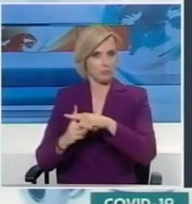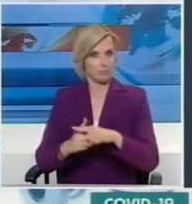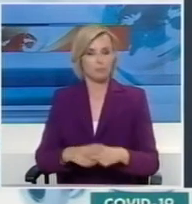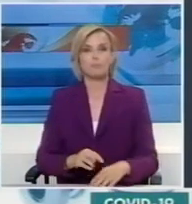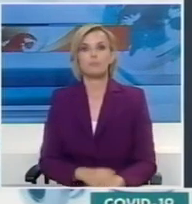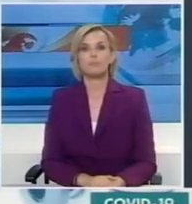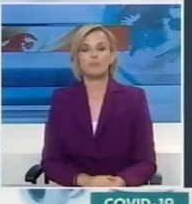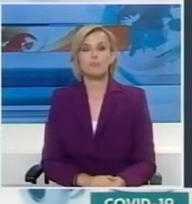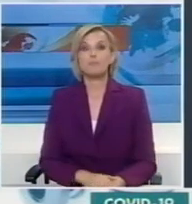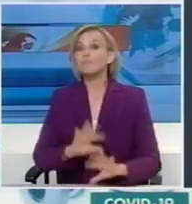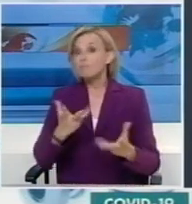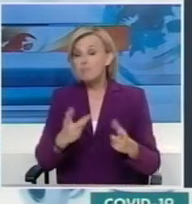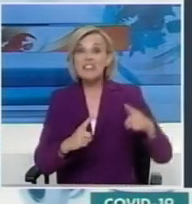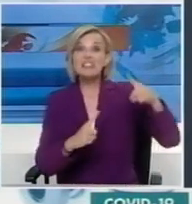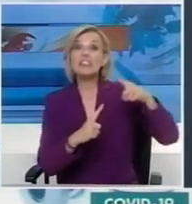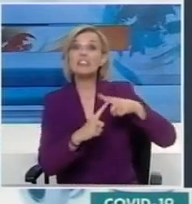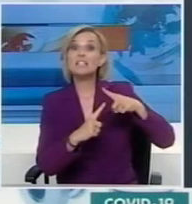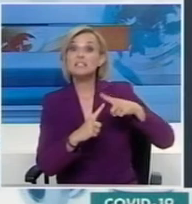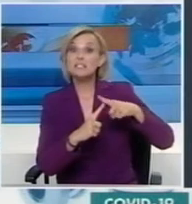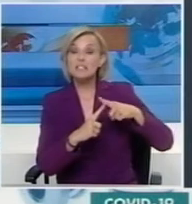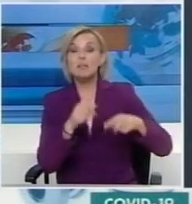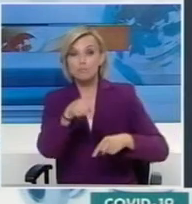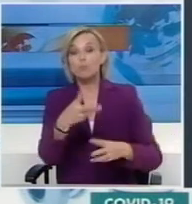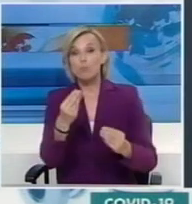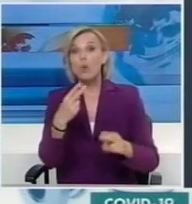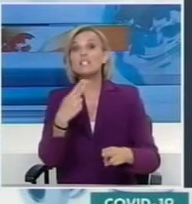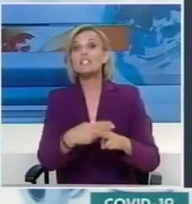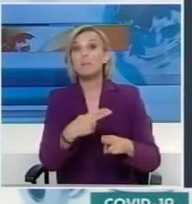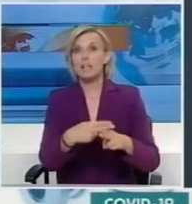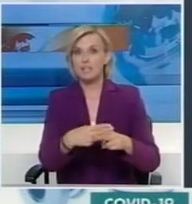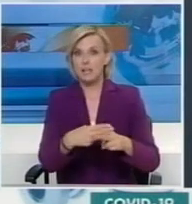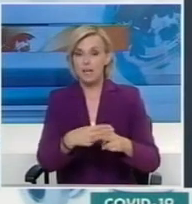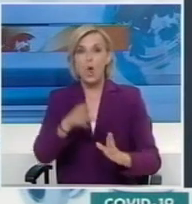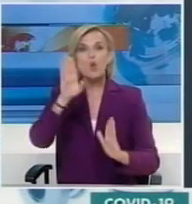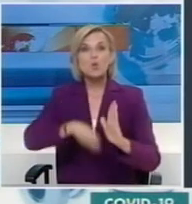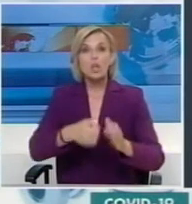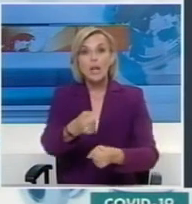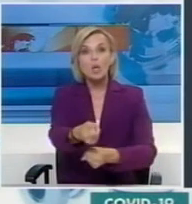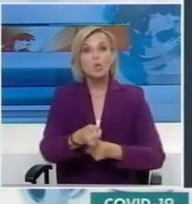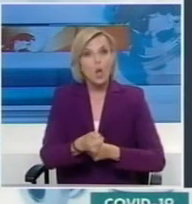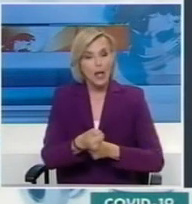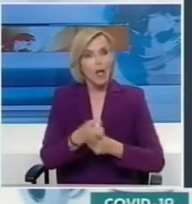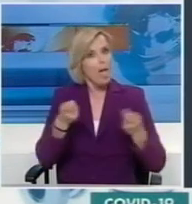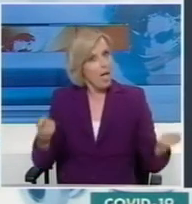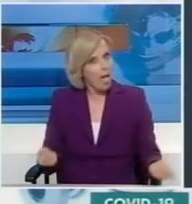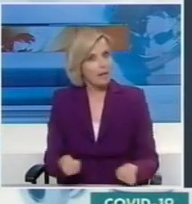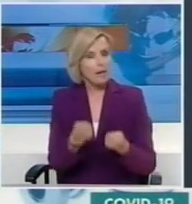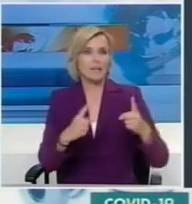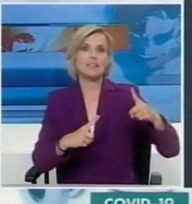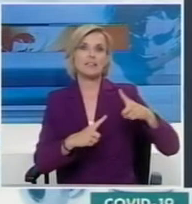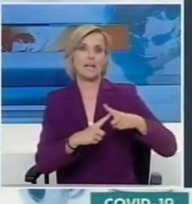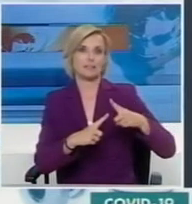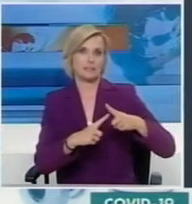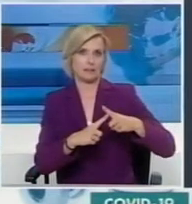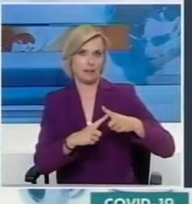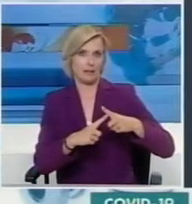το διαγνωστικό τεστ, όπως ανακοινώθηκε από μελέτη σε 263 περιπτώσεις της νόσου στη Νότια Κορέα. Τα κύτταρα του αναπνευστικού επιθυλίου έχουν